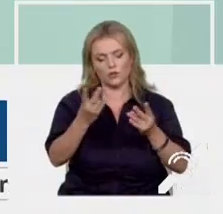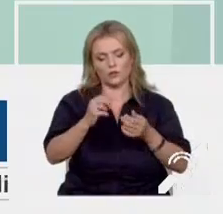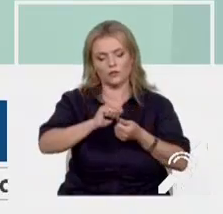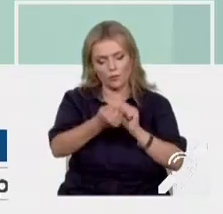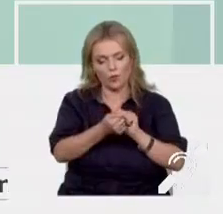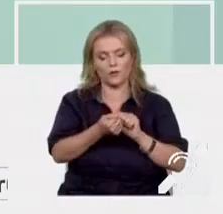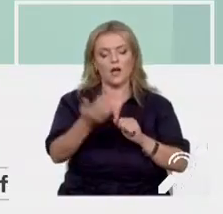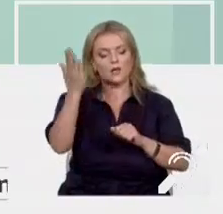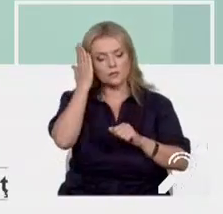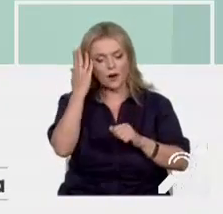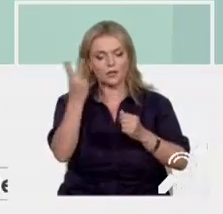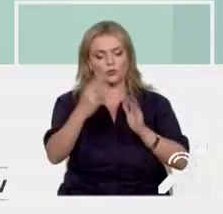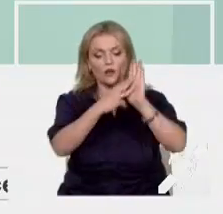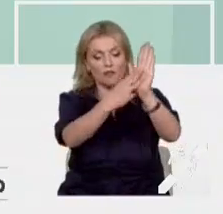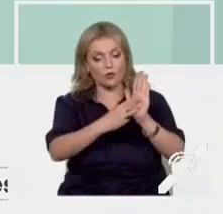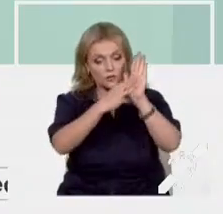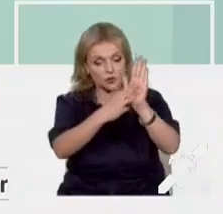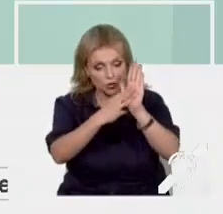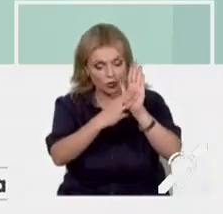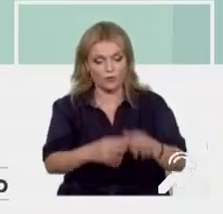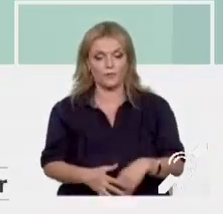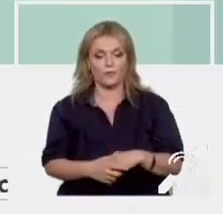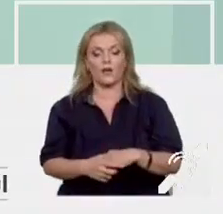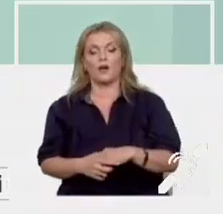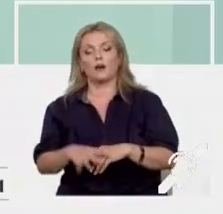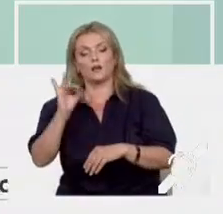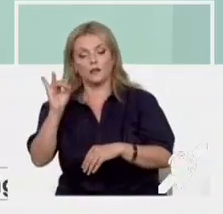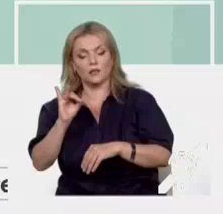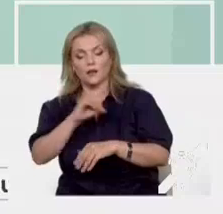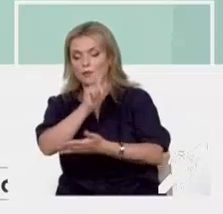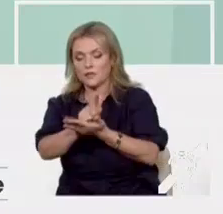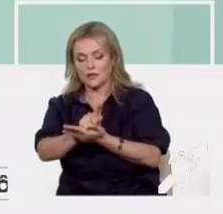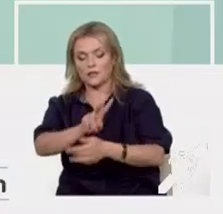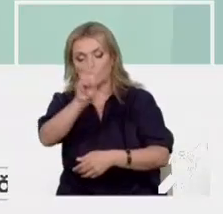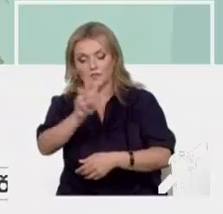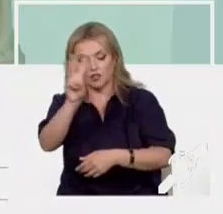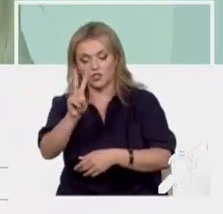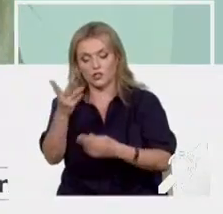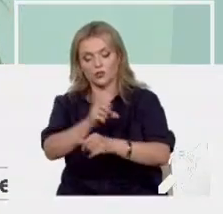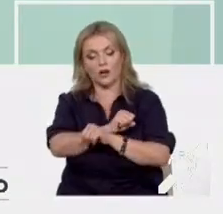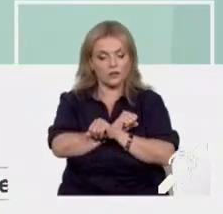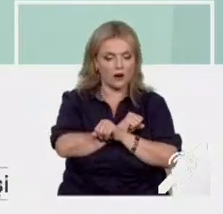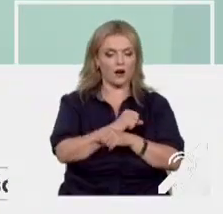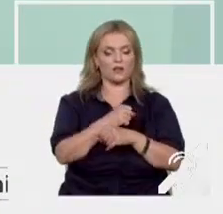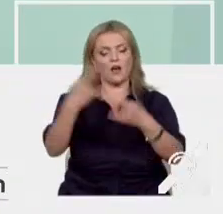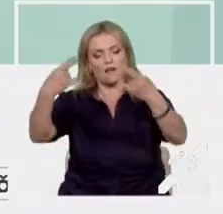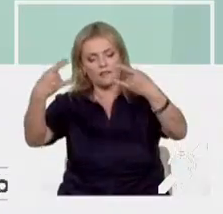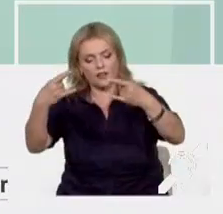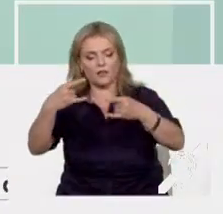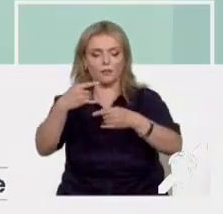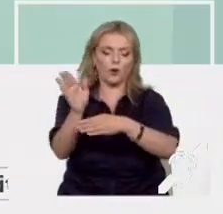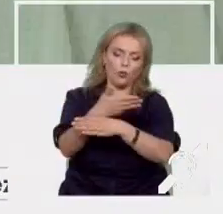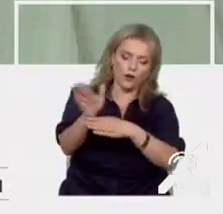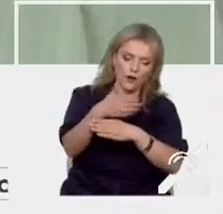de muncă și 8 ore de timp liber. Astăzi, filme, relaxare, plimbare, hobby, petrecerea timpului cu familia,